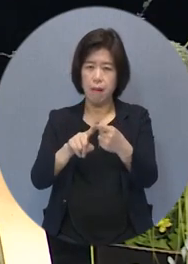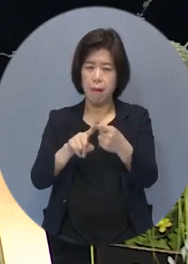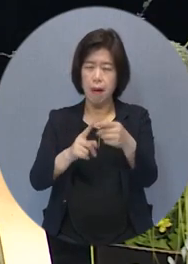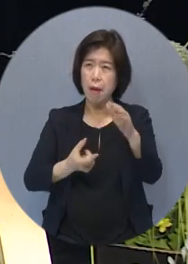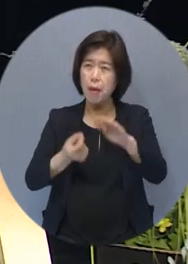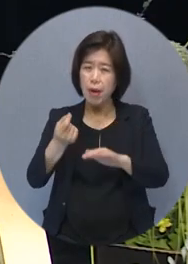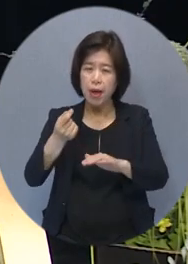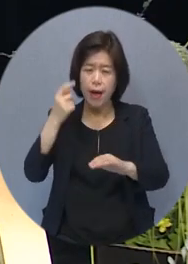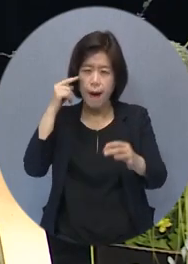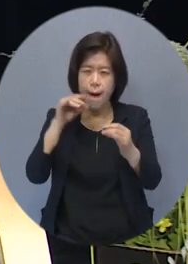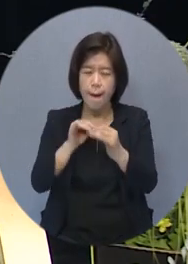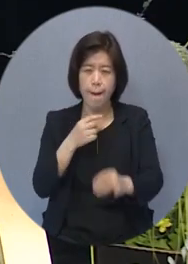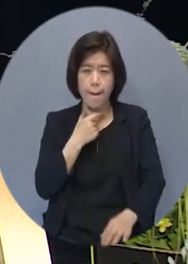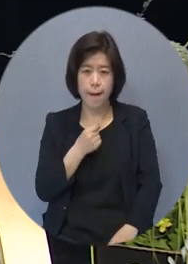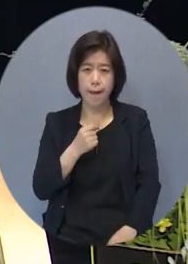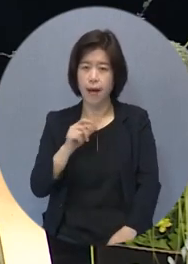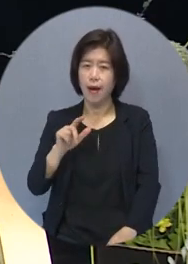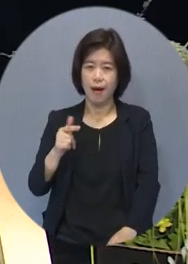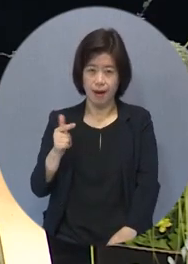점진적인 문학적 힘에서